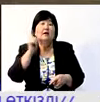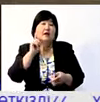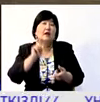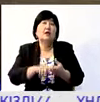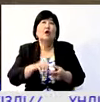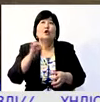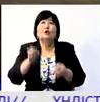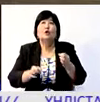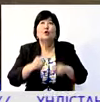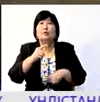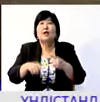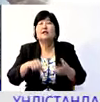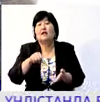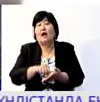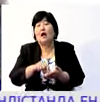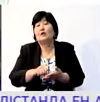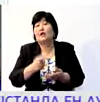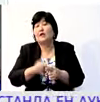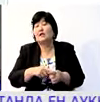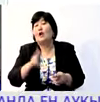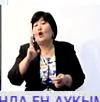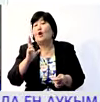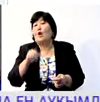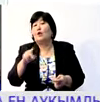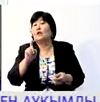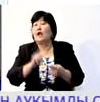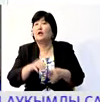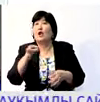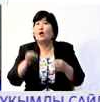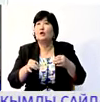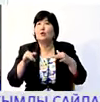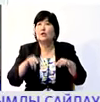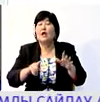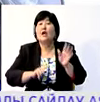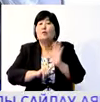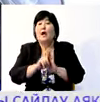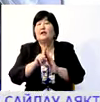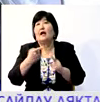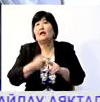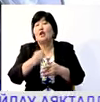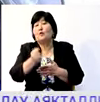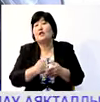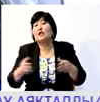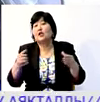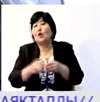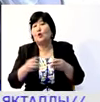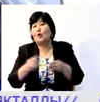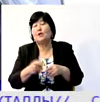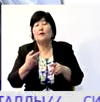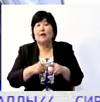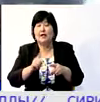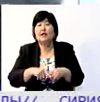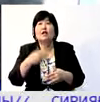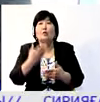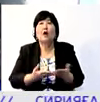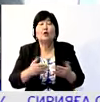сот процестеріне қатысу, QR-код арқылы сот қызметтеріне қол жеткізуге бағытталған арнайы базалық топтама туралы кеңінен мағлұмат